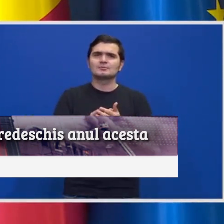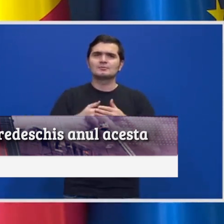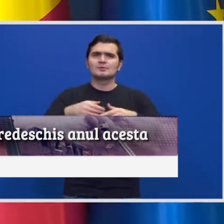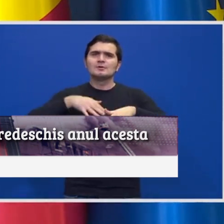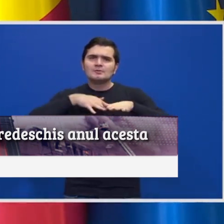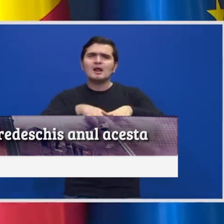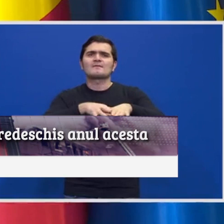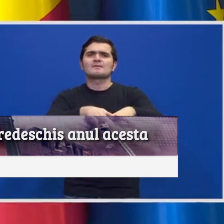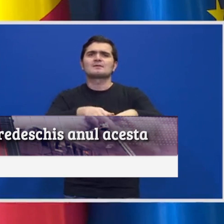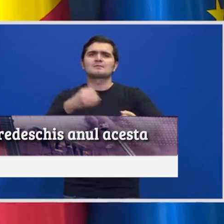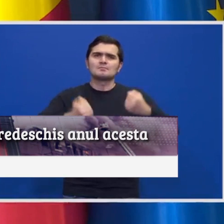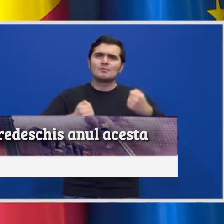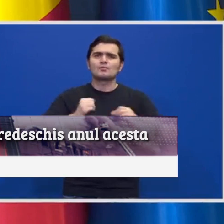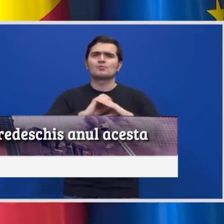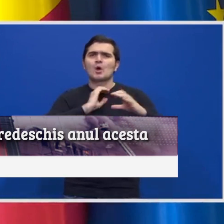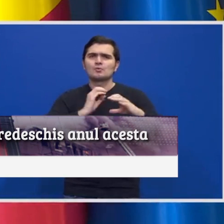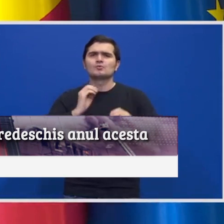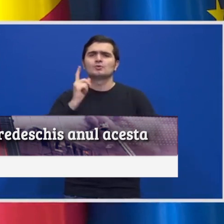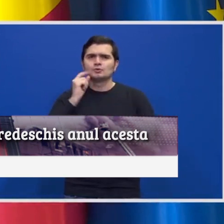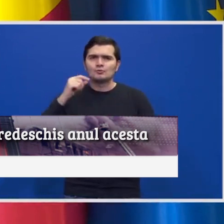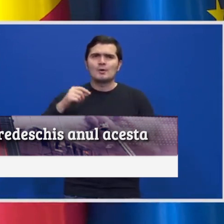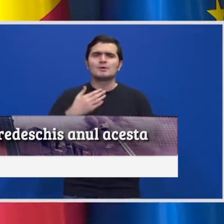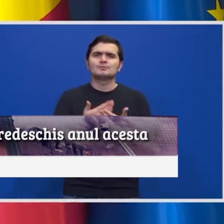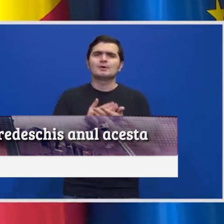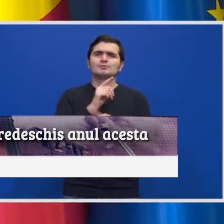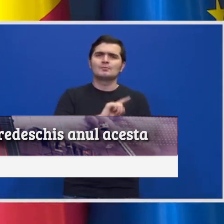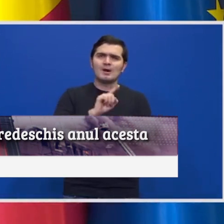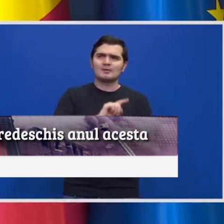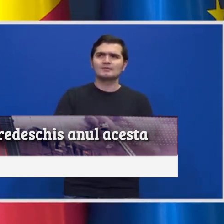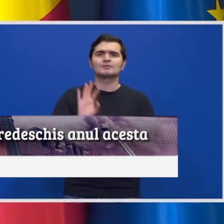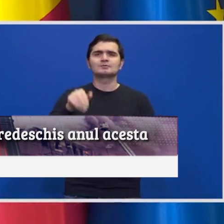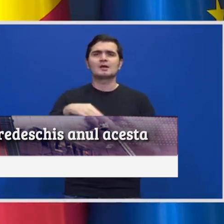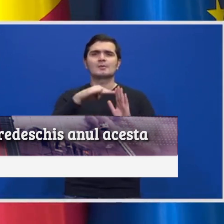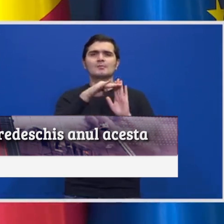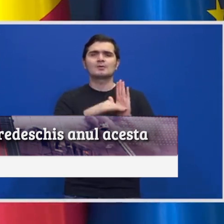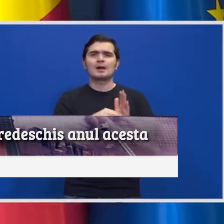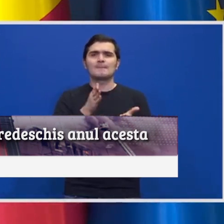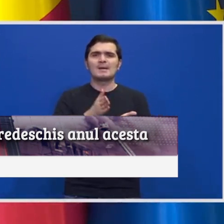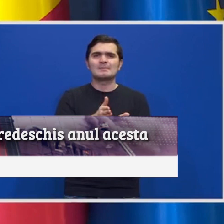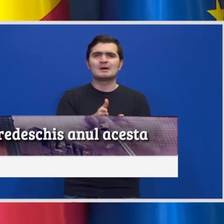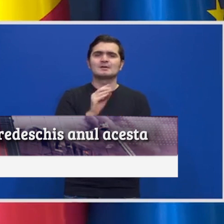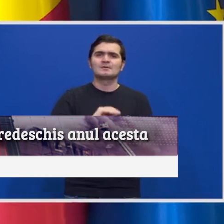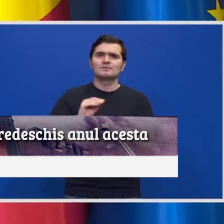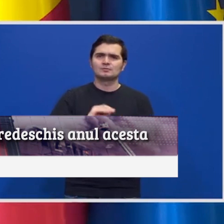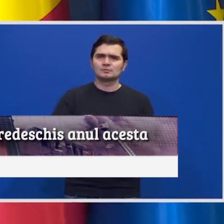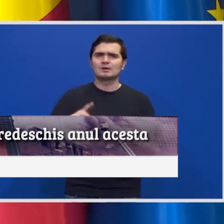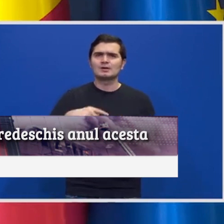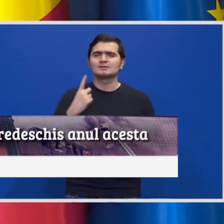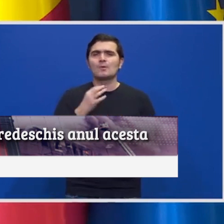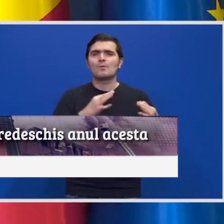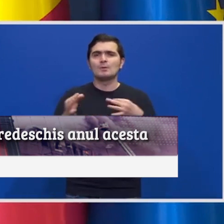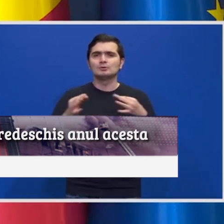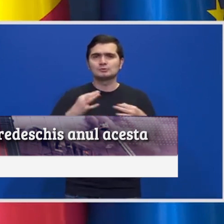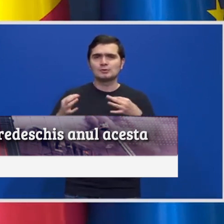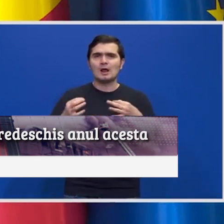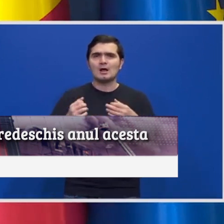și rutier, inclusiv autobuze, inclusiv cu marfă, cu program de funcționare permanent și face parte din măsurile pe care Guvernul